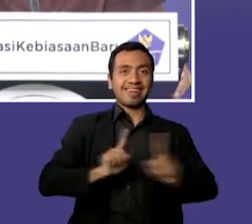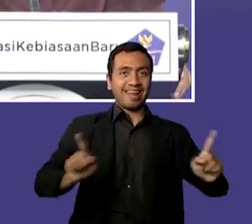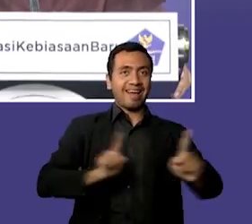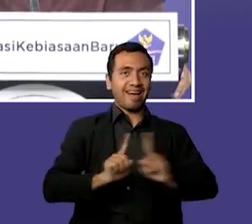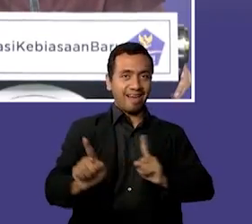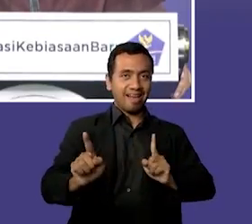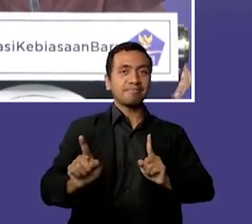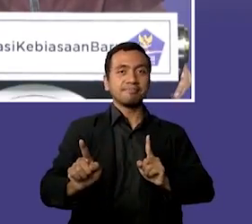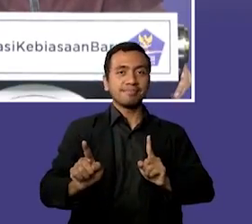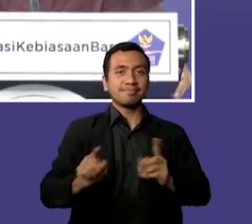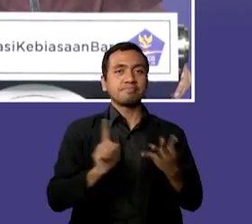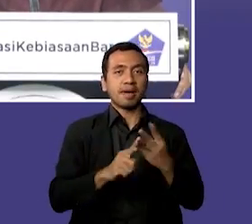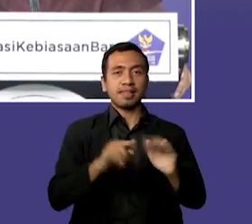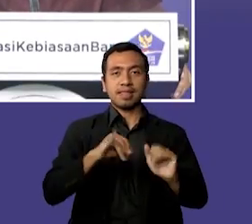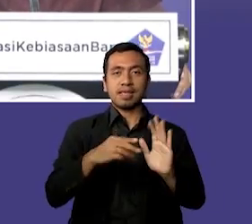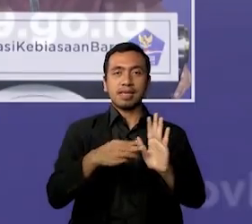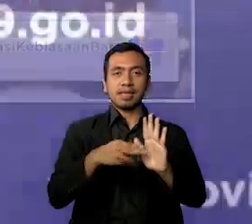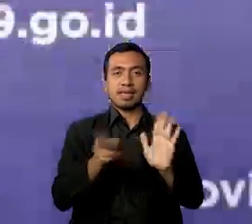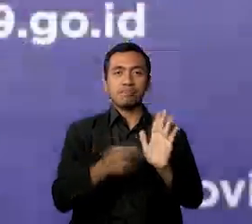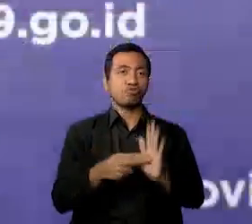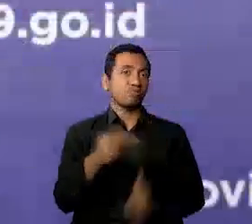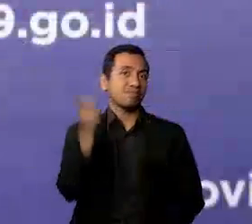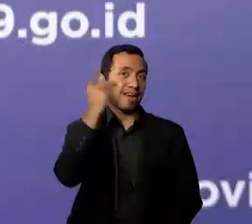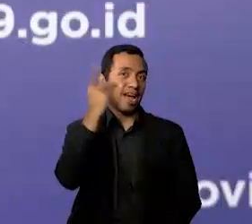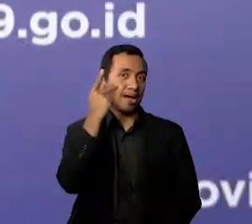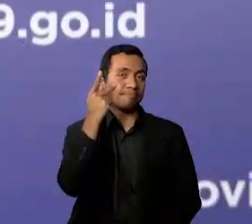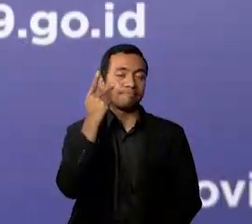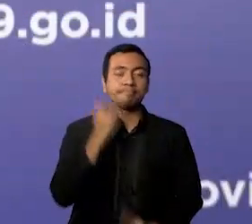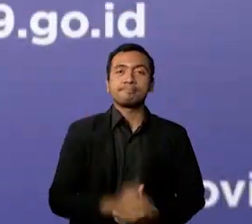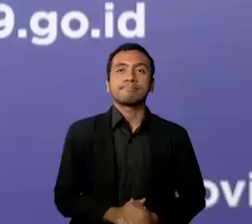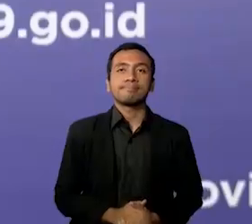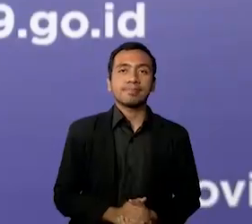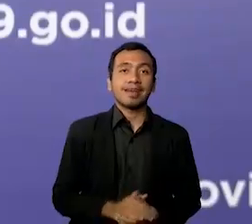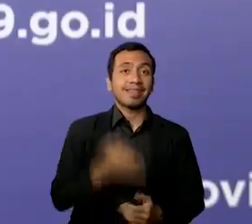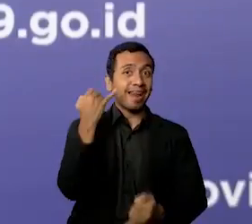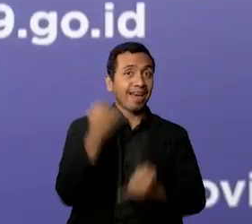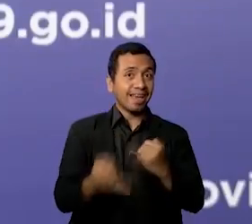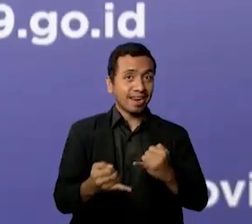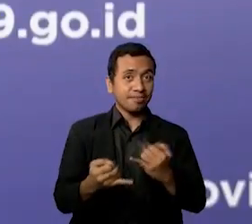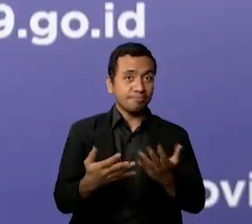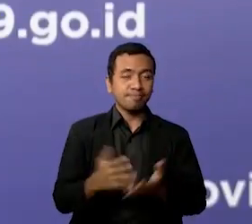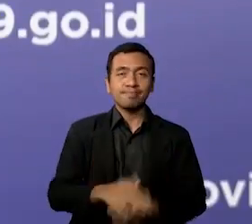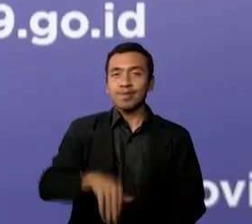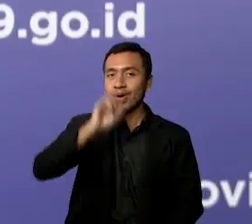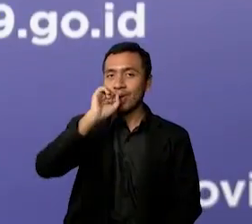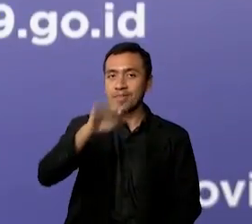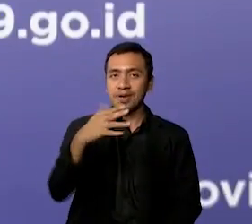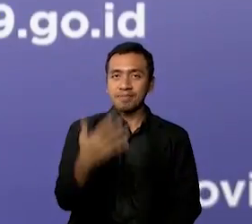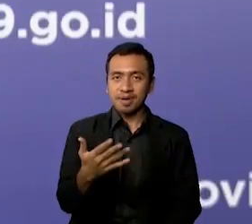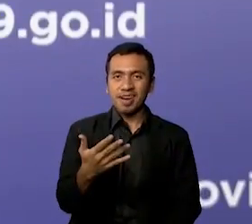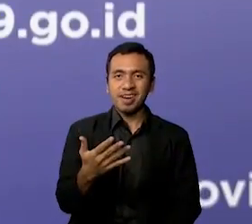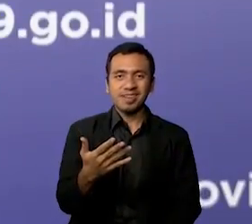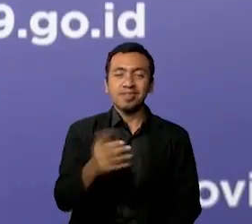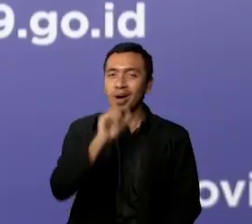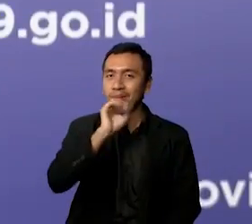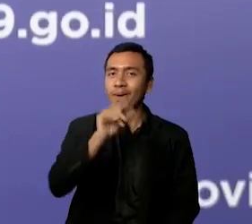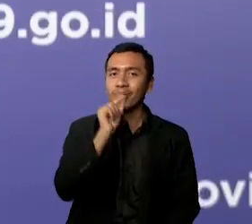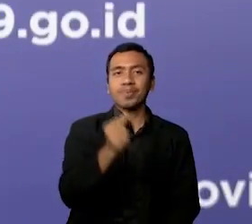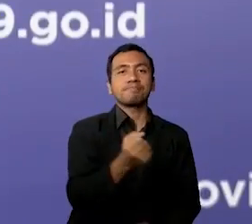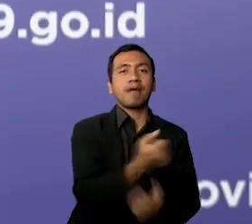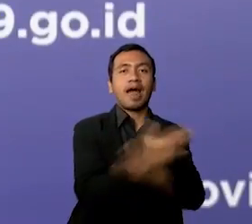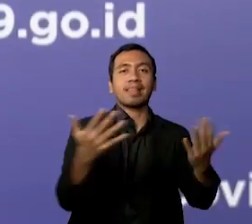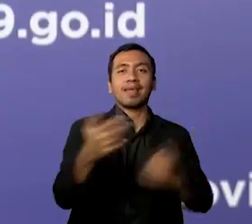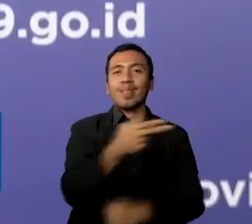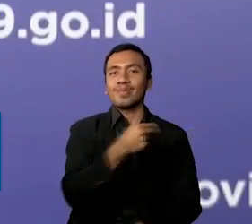yang keempat, jaga imunitas tubuh kita. Terakhir, sebelum saya tutup, saya ingin menyampaikan sesuatu kepada seluruh masyarakat